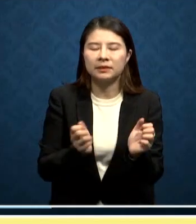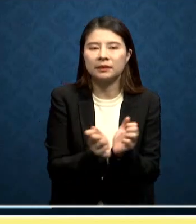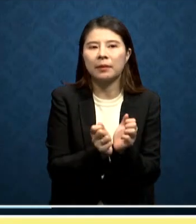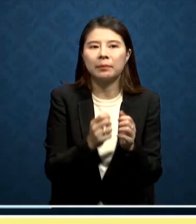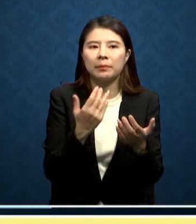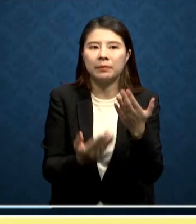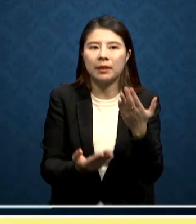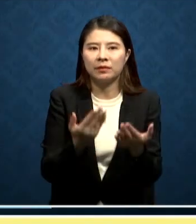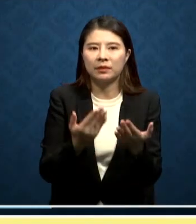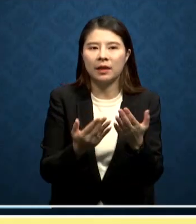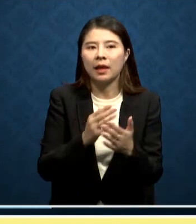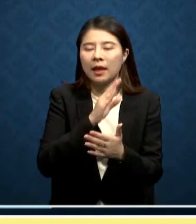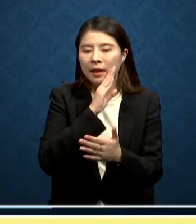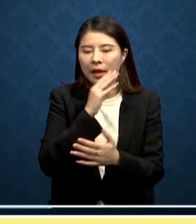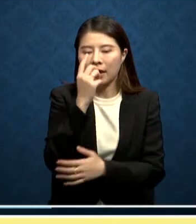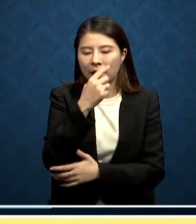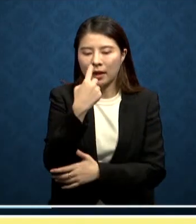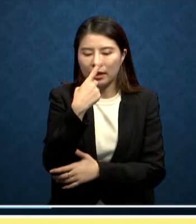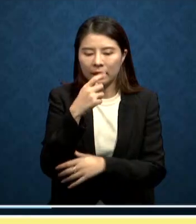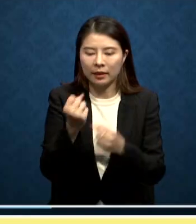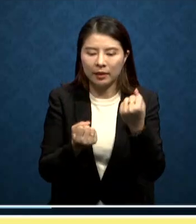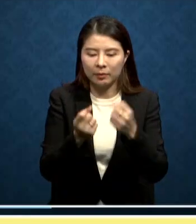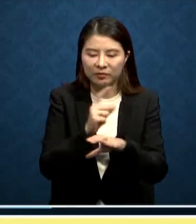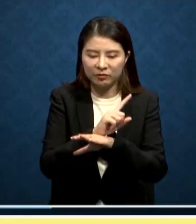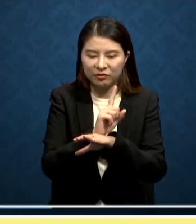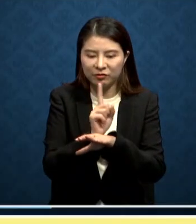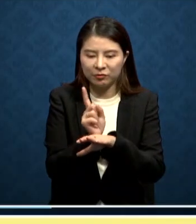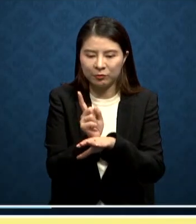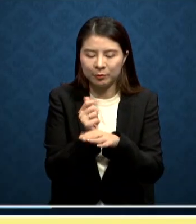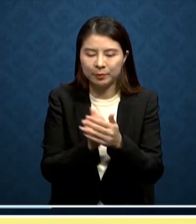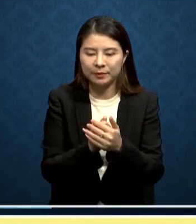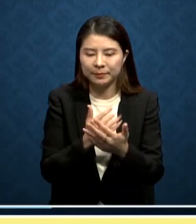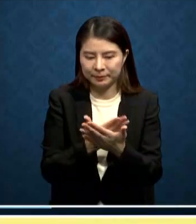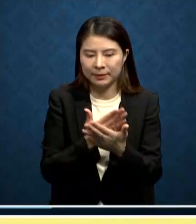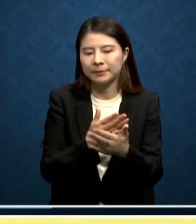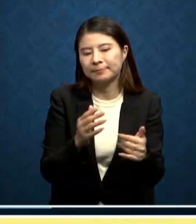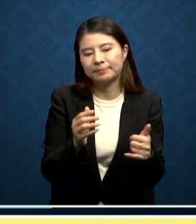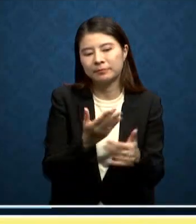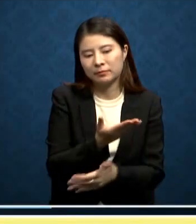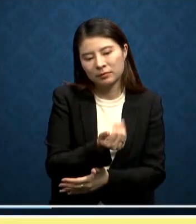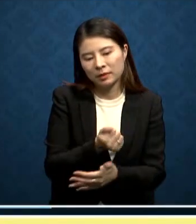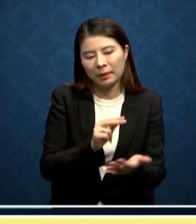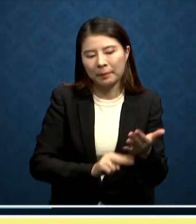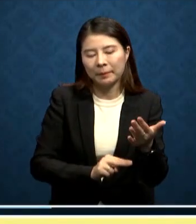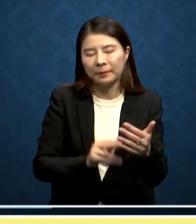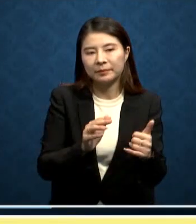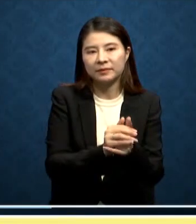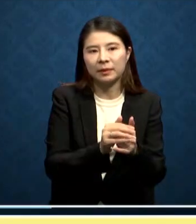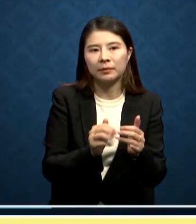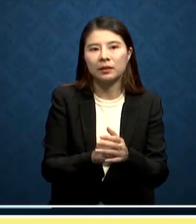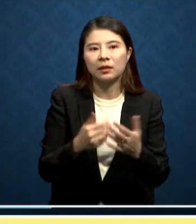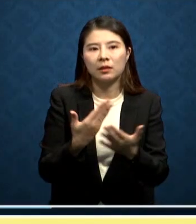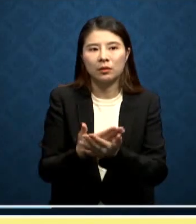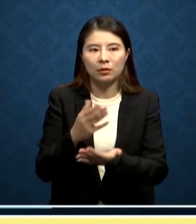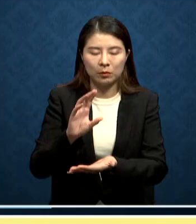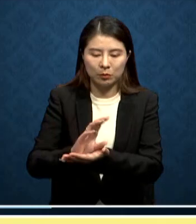นะหรืออย่างเช่นขับรถเร็วเนี่ยผมว่าท่านตรวจจับไม่ยากนะปัจจุบันนี้หลายหน่ยงานเขาก็มีแต่ว่ากองทุนเนี้อาจจะไป